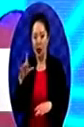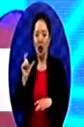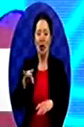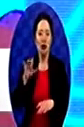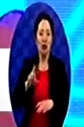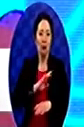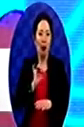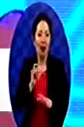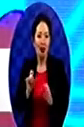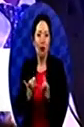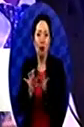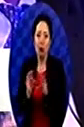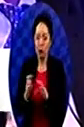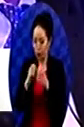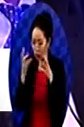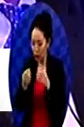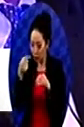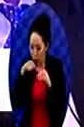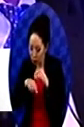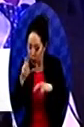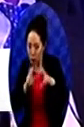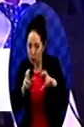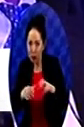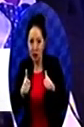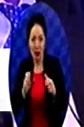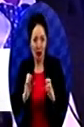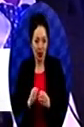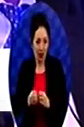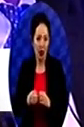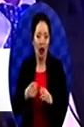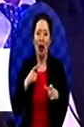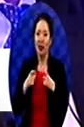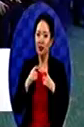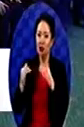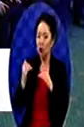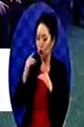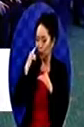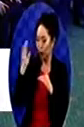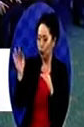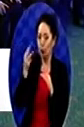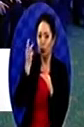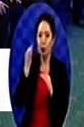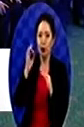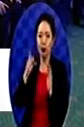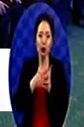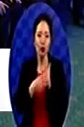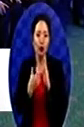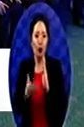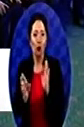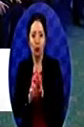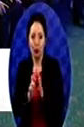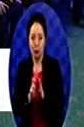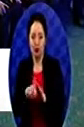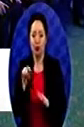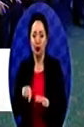баялагын бүтээгдэхүүнийг гүн боловсруулдаг болох эдийн засгийн хөгжилд бодитоо нөлөөг үзүүлэх боломж бий гэдгийг Хөдөлмөрийн Баатар Ахмад геологч